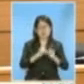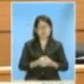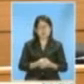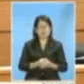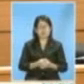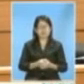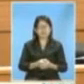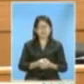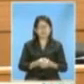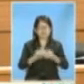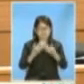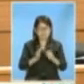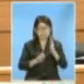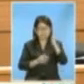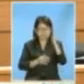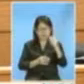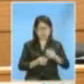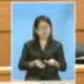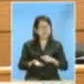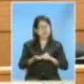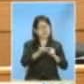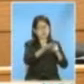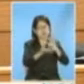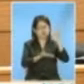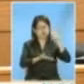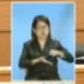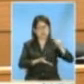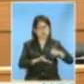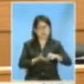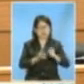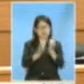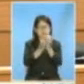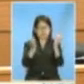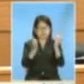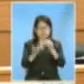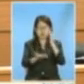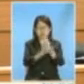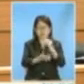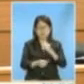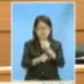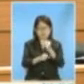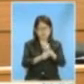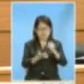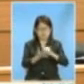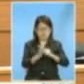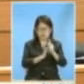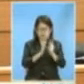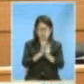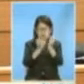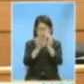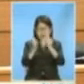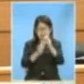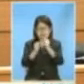แต่หลังจากนั้นครับศาลรัฐธรรมนูญเบรกเรื่องการยกร่างรัฐธรรมนูญทั้งฉบับโดยอ้างว่า